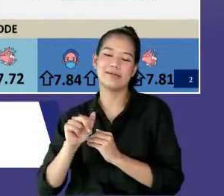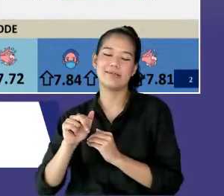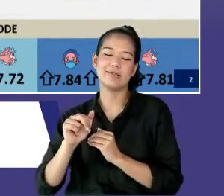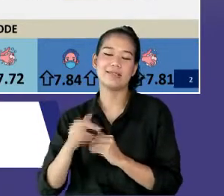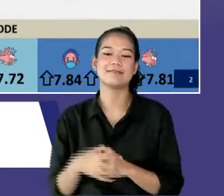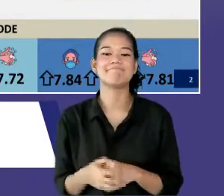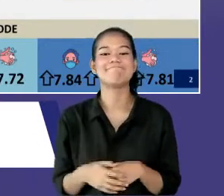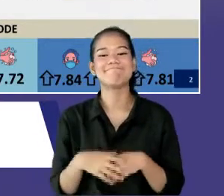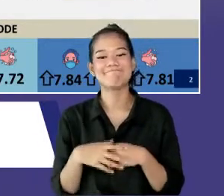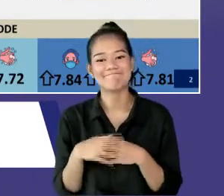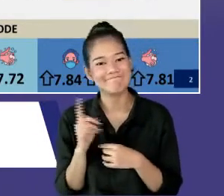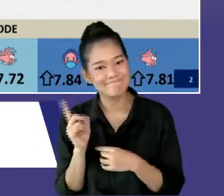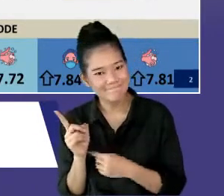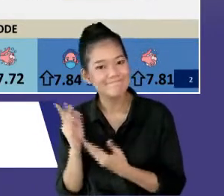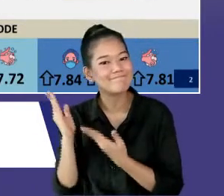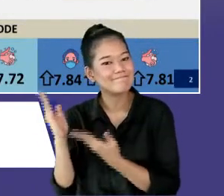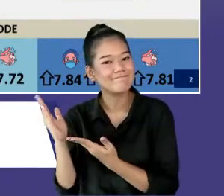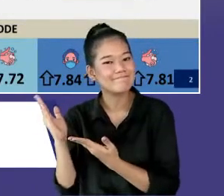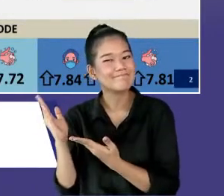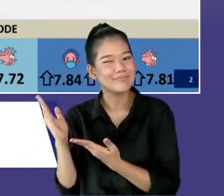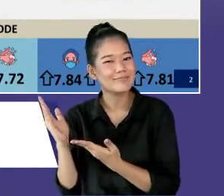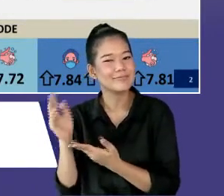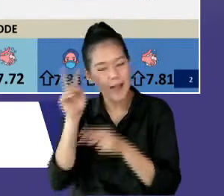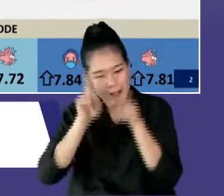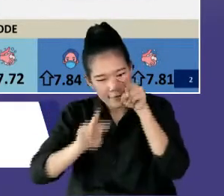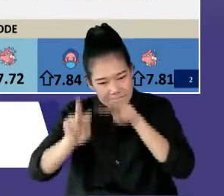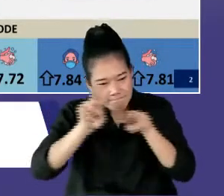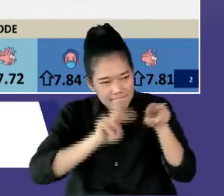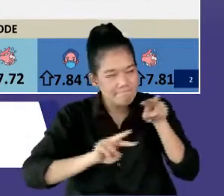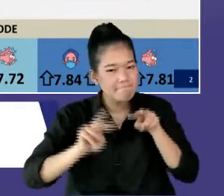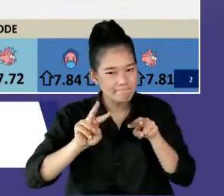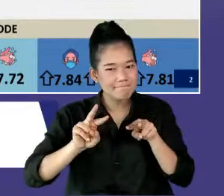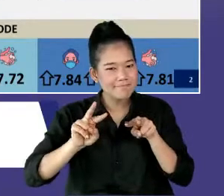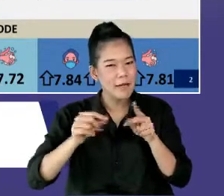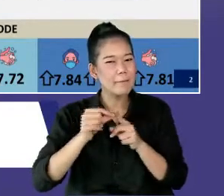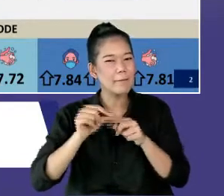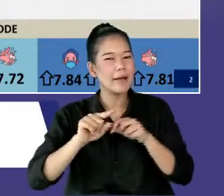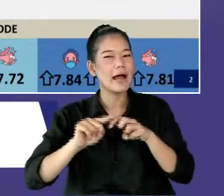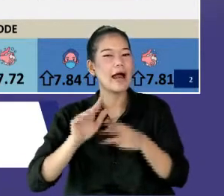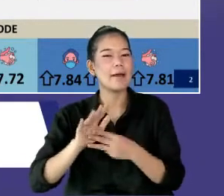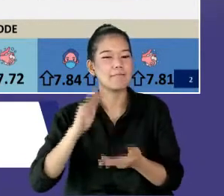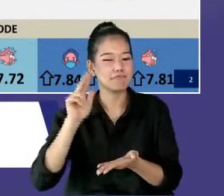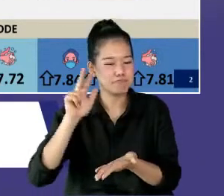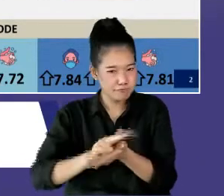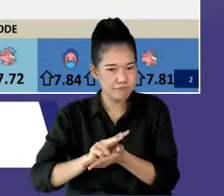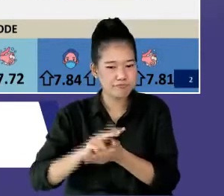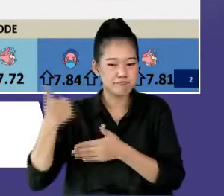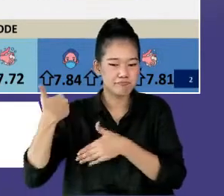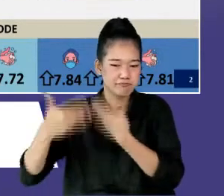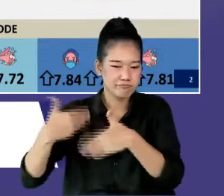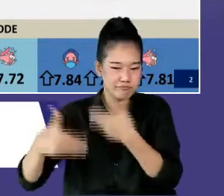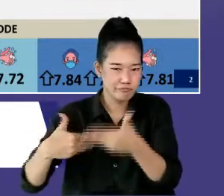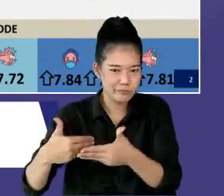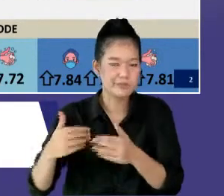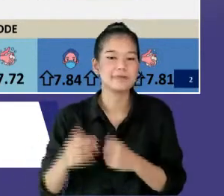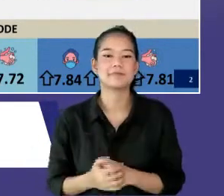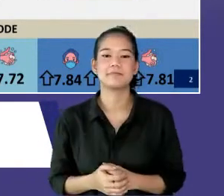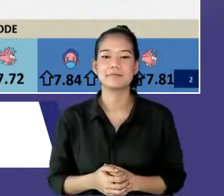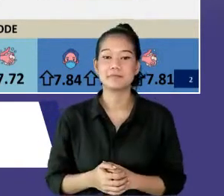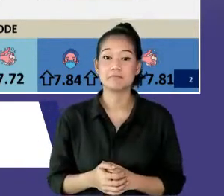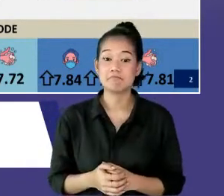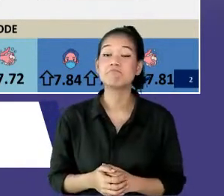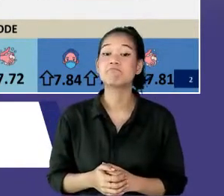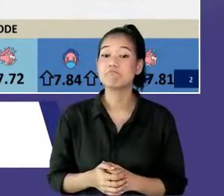Jadi, ini kecenderungan yang terjadi selama pelaksanaan PPKM darurat dan PPKM level 4, Mas Boy.